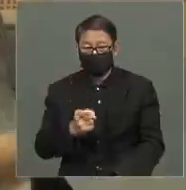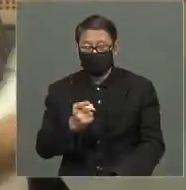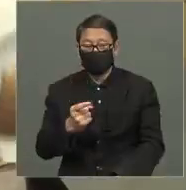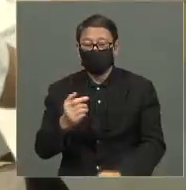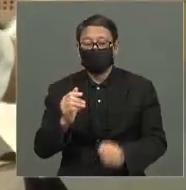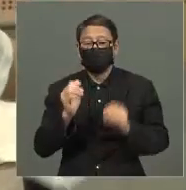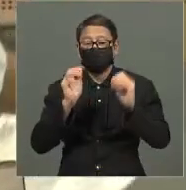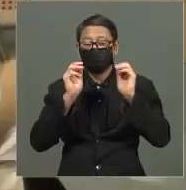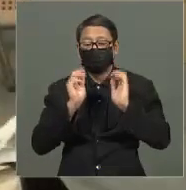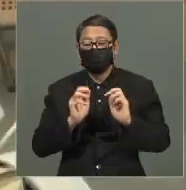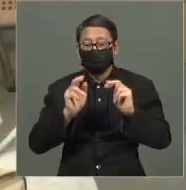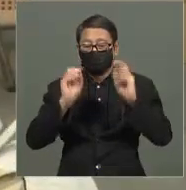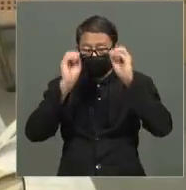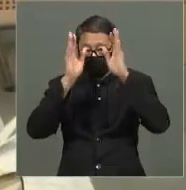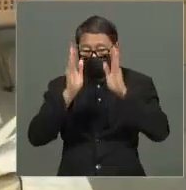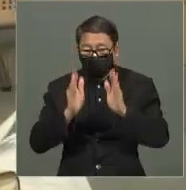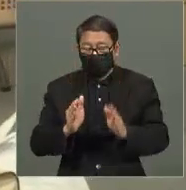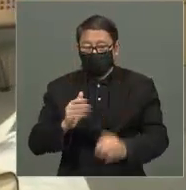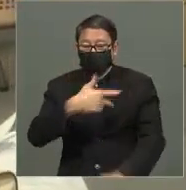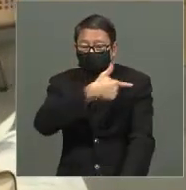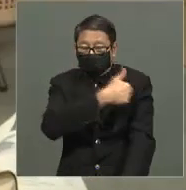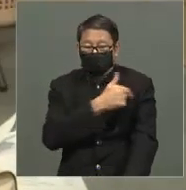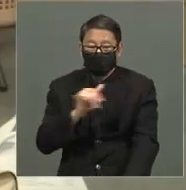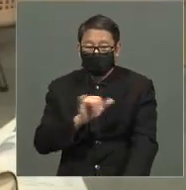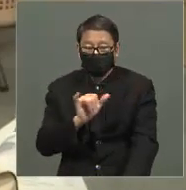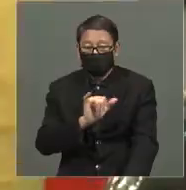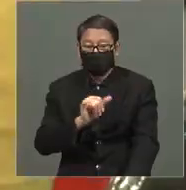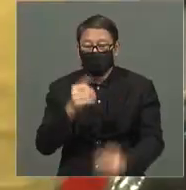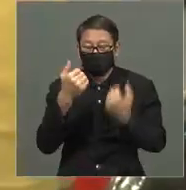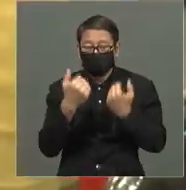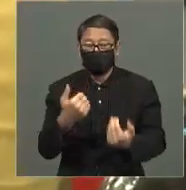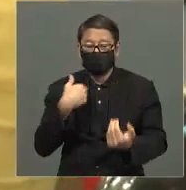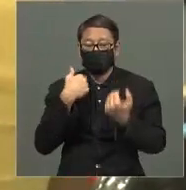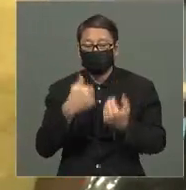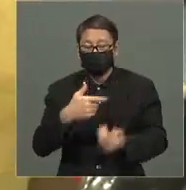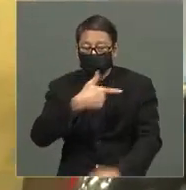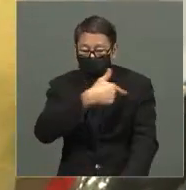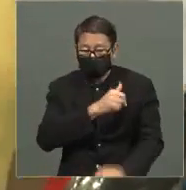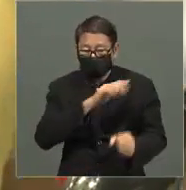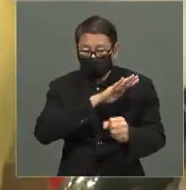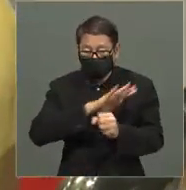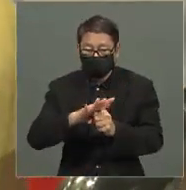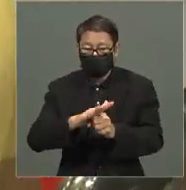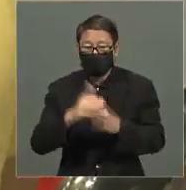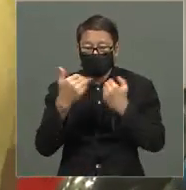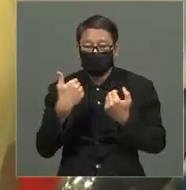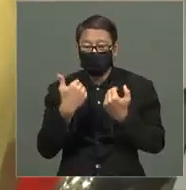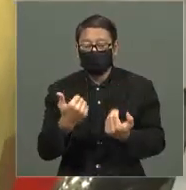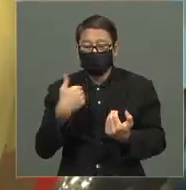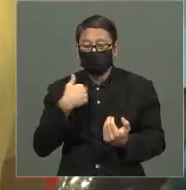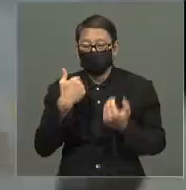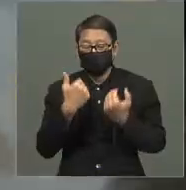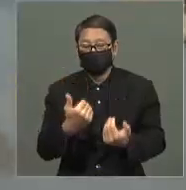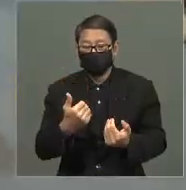สำหรับบุคลากรทางการศึกษาที่ยังไม่ได้รับวัคซีนนะคะจะดำเนินการให้ได้รับวัคซีนครบถ้วนโดยจะใ